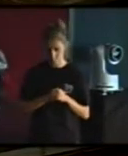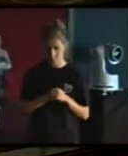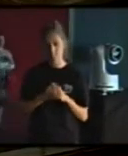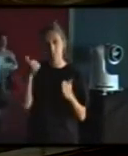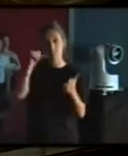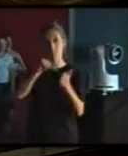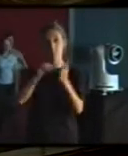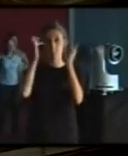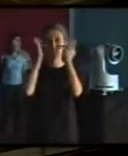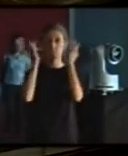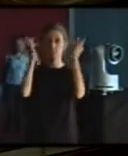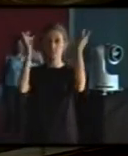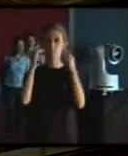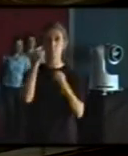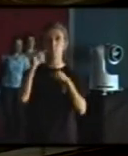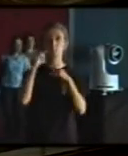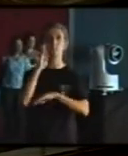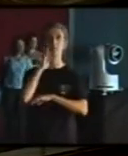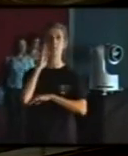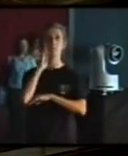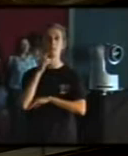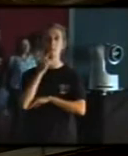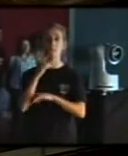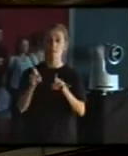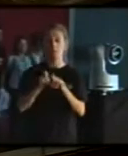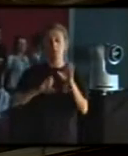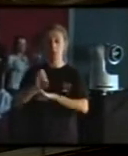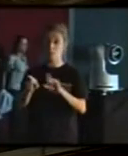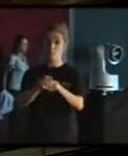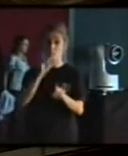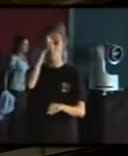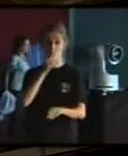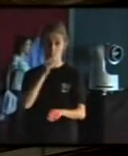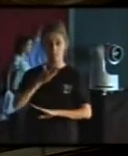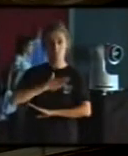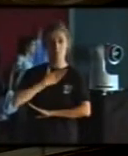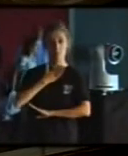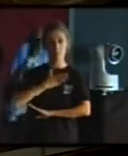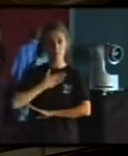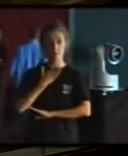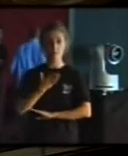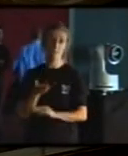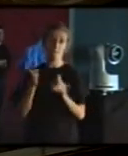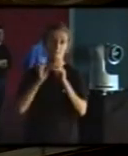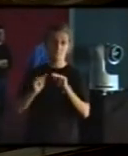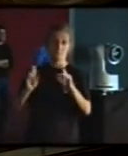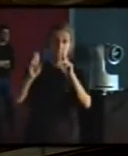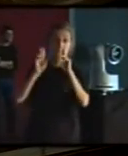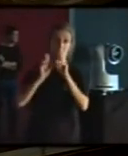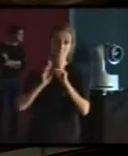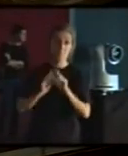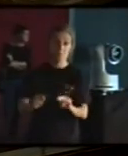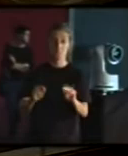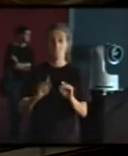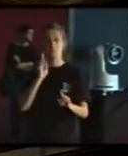Centre culturel et touristique du vin, c'est un équipement de type muséal. Il a pour vocation de raconter, d'exprimer, de mettre